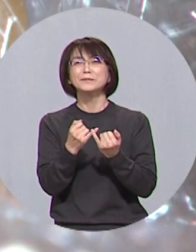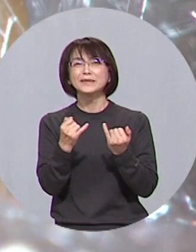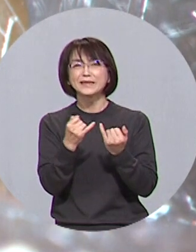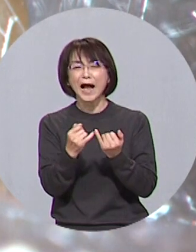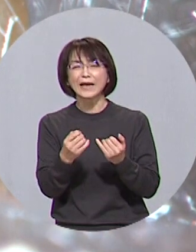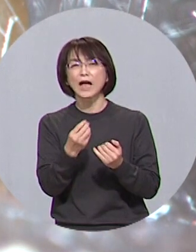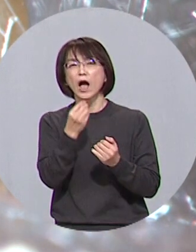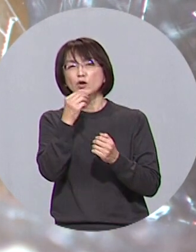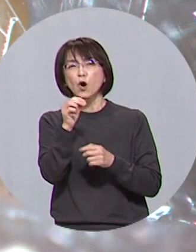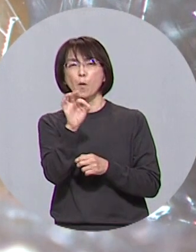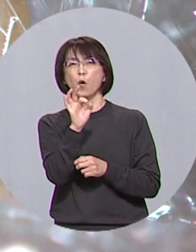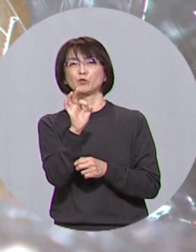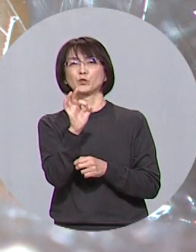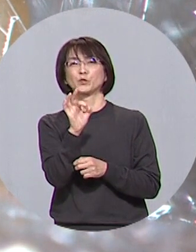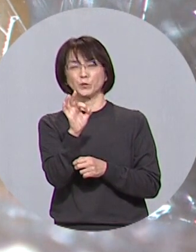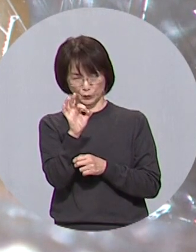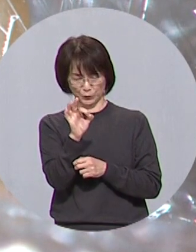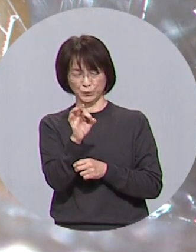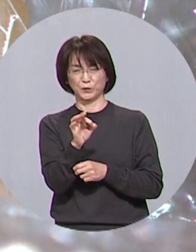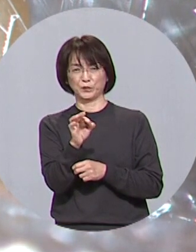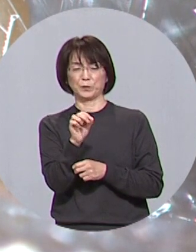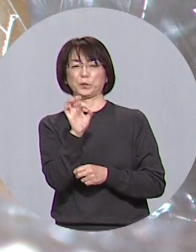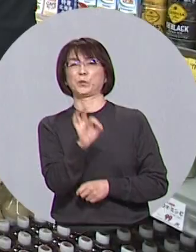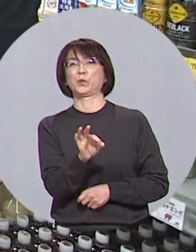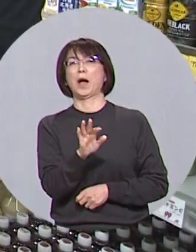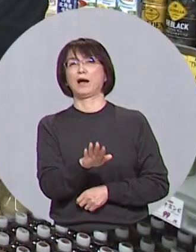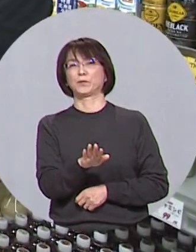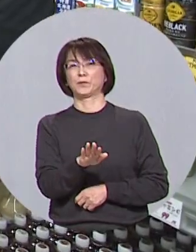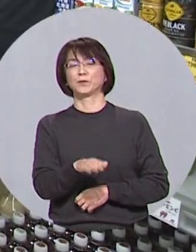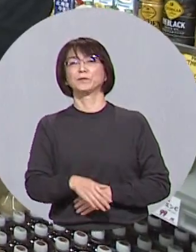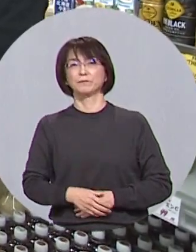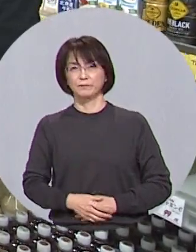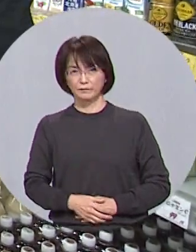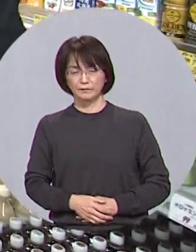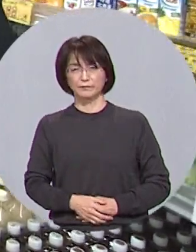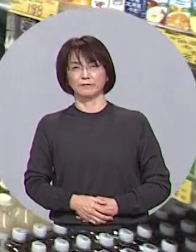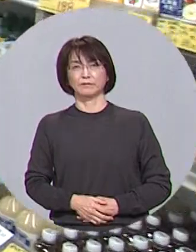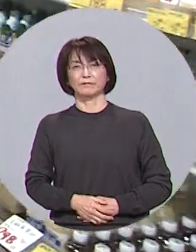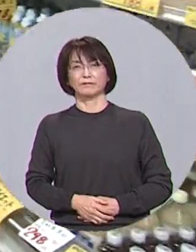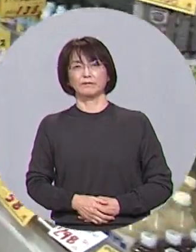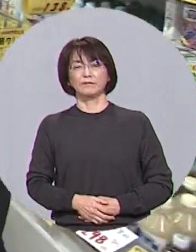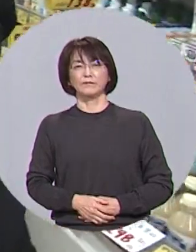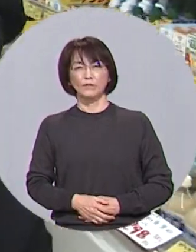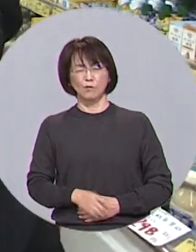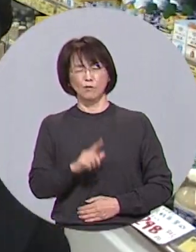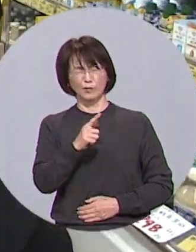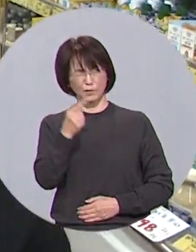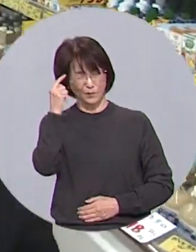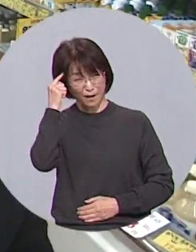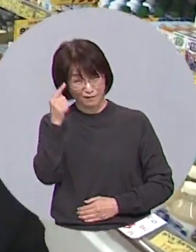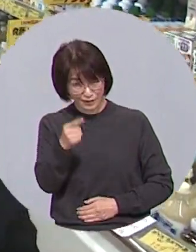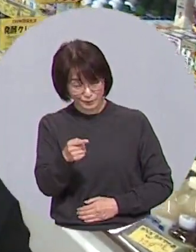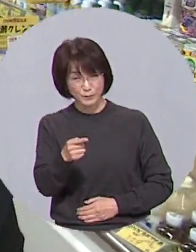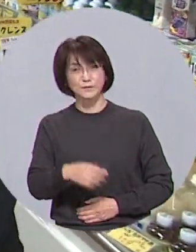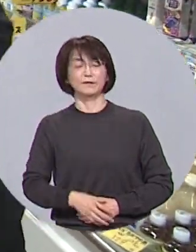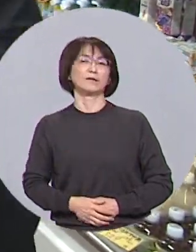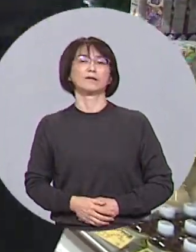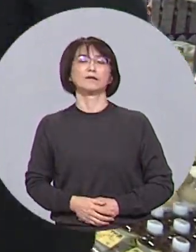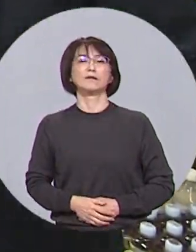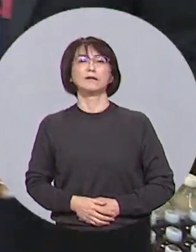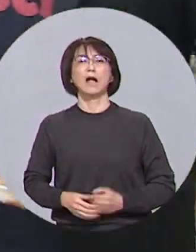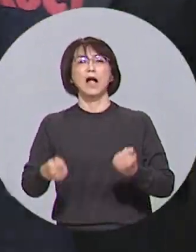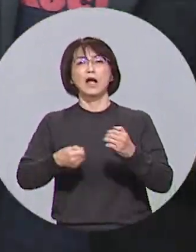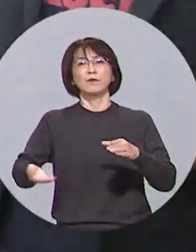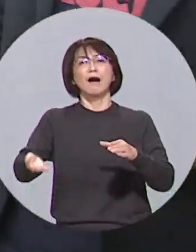ールのピーナッツ。 ちょっと鹿の糞ではないです。 そうです、 糞ではありませんね。 あくまで、 いや、面白いこと考えますね。 あ、 琵琶